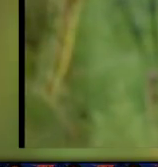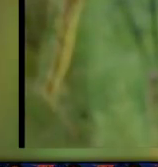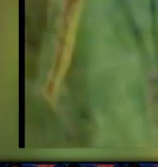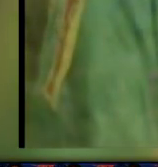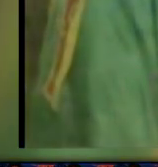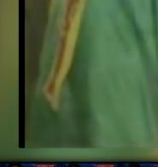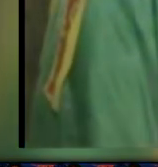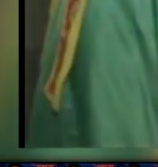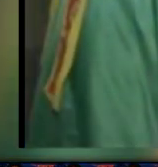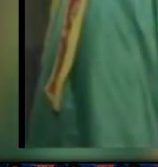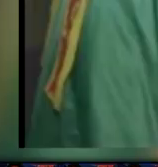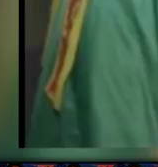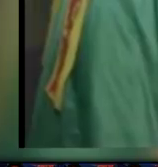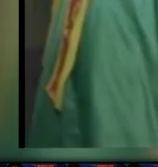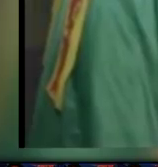ዓለም